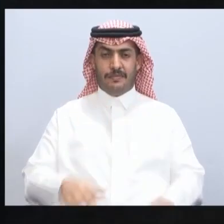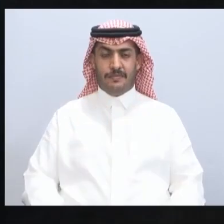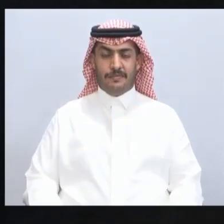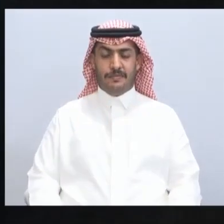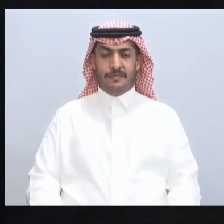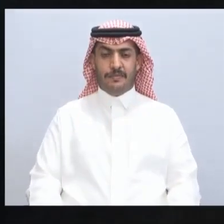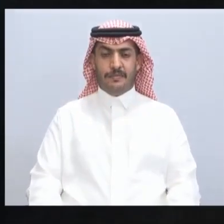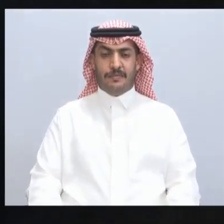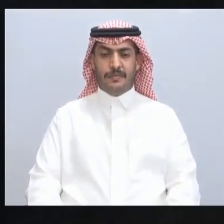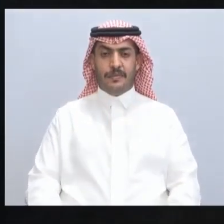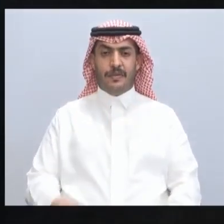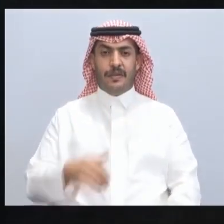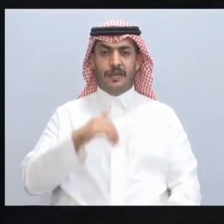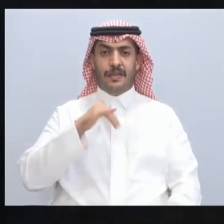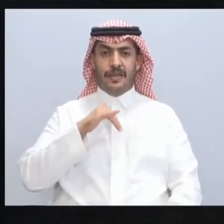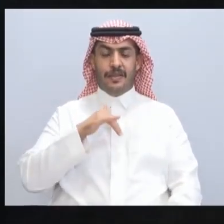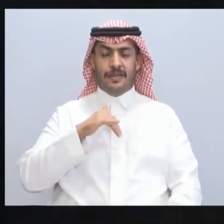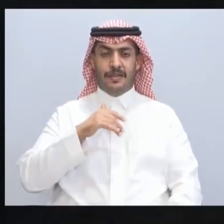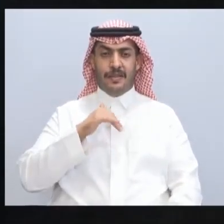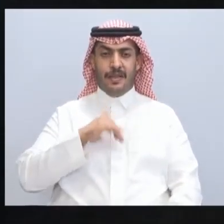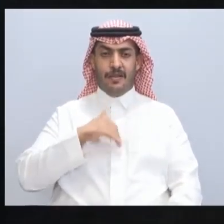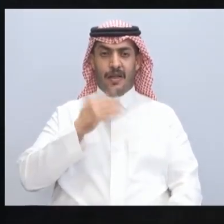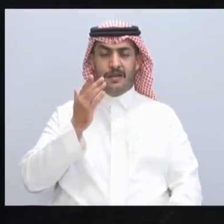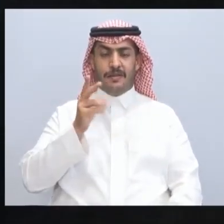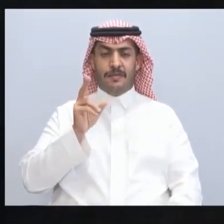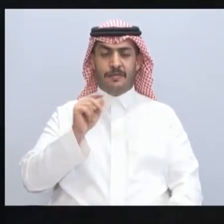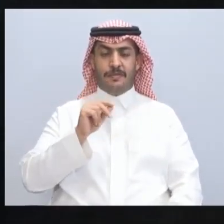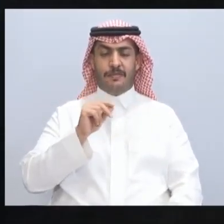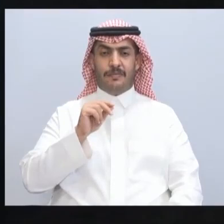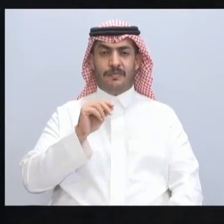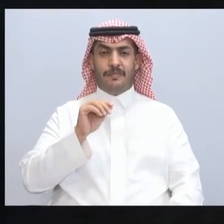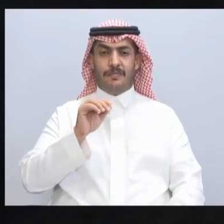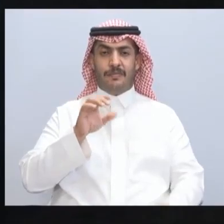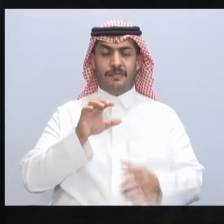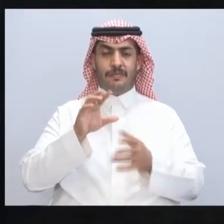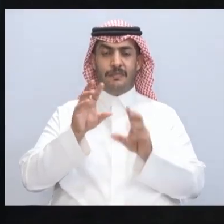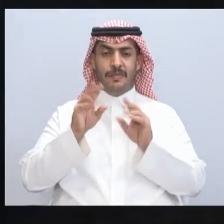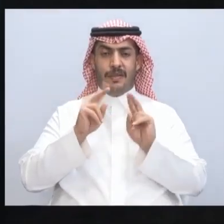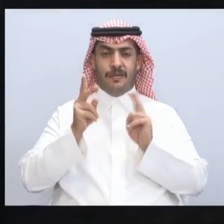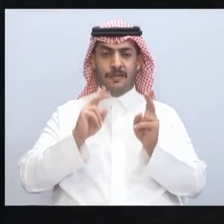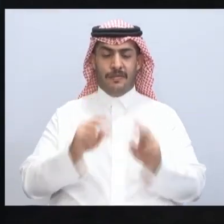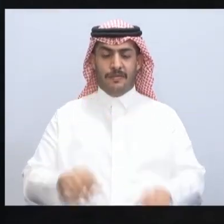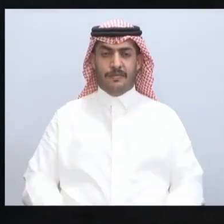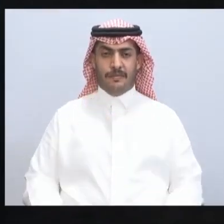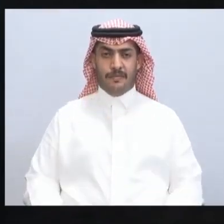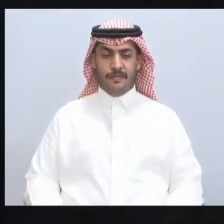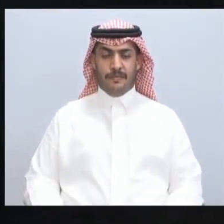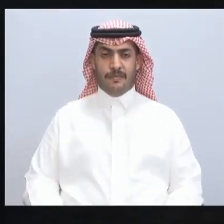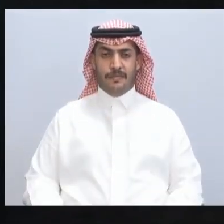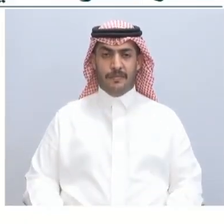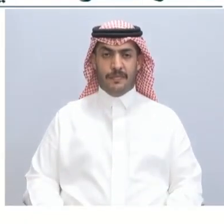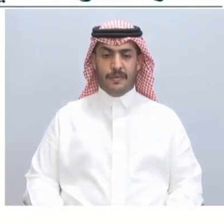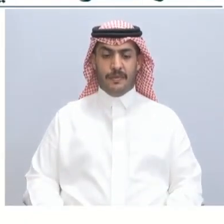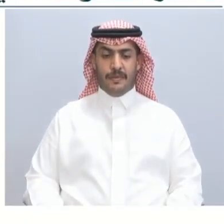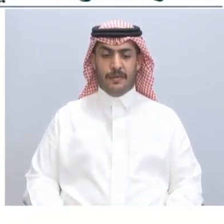فيكم الداخليه والخارجيه مثل تفاعلها مع بعضها البعض بارك الله